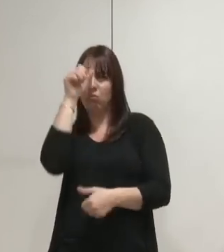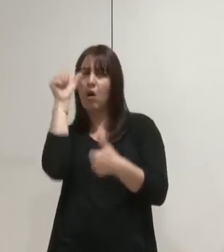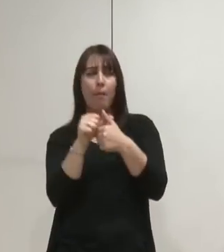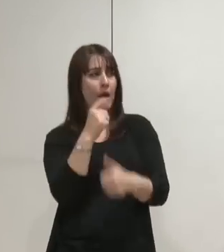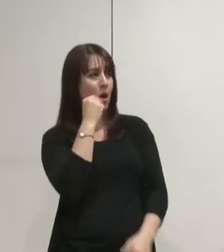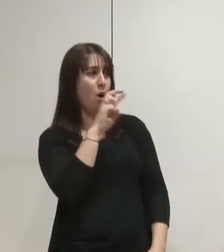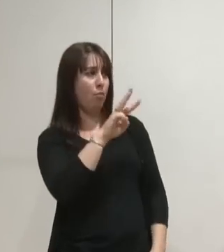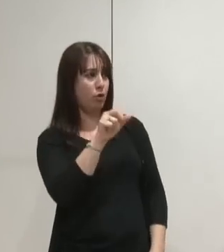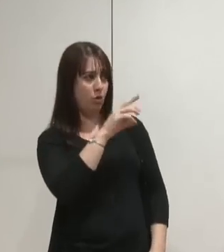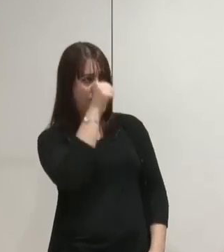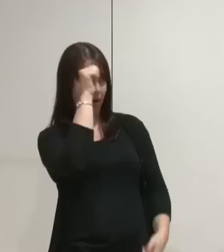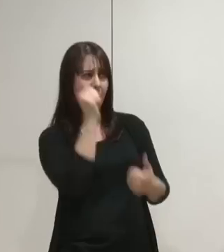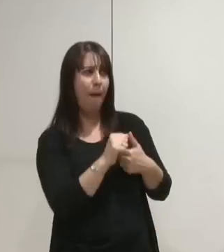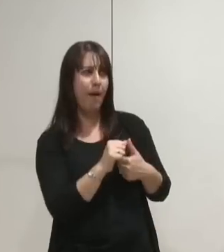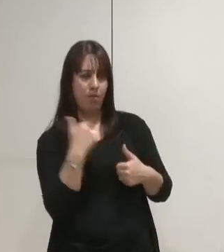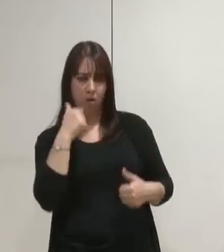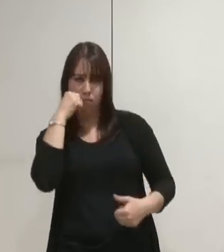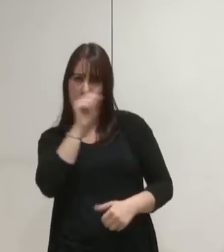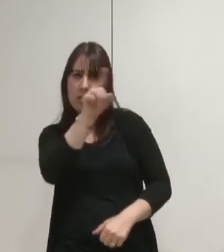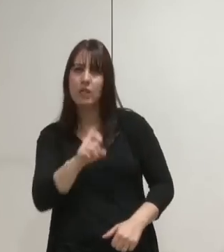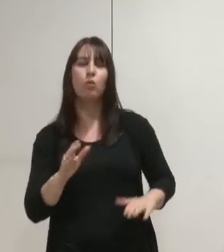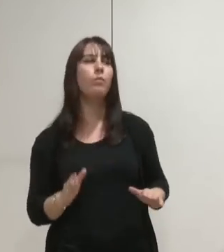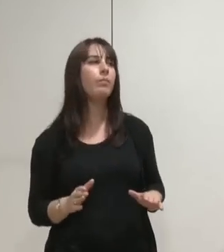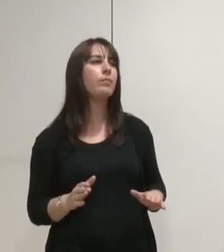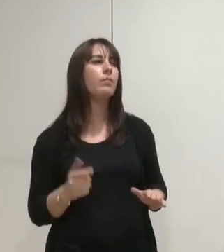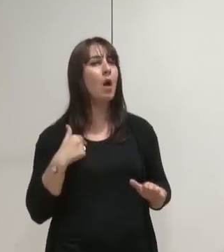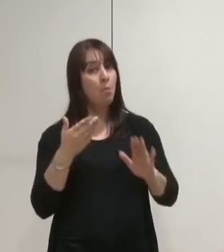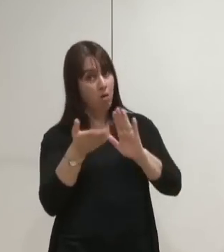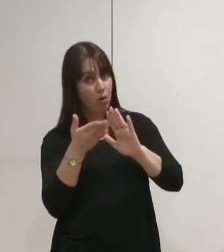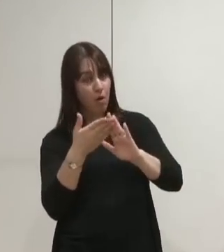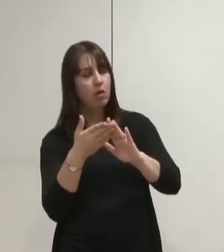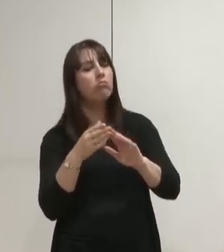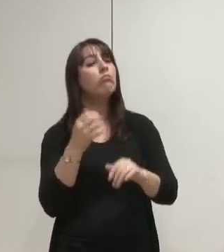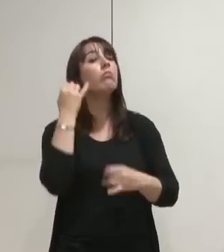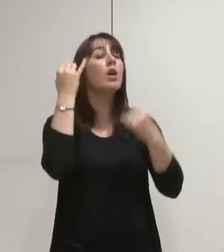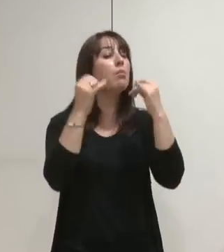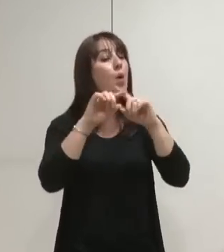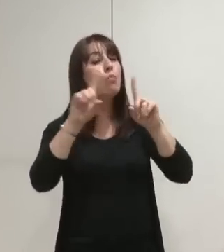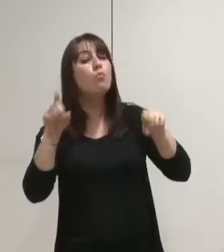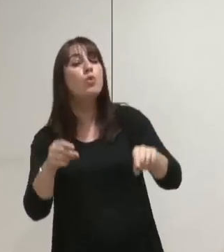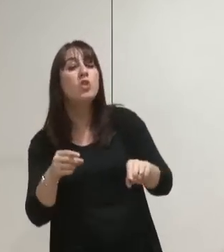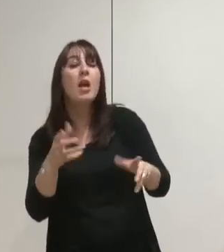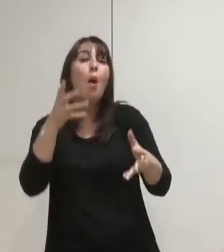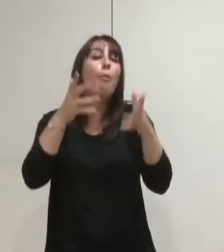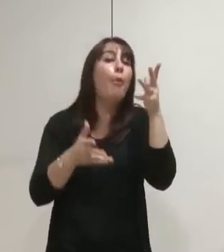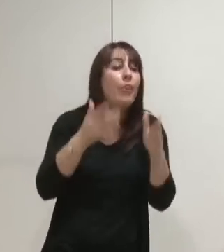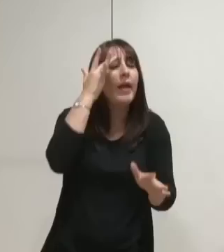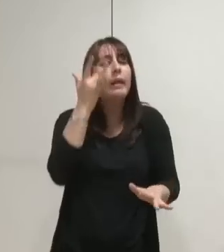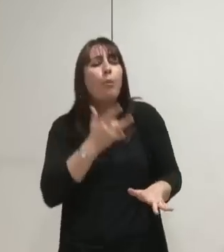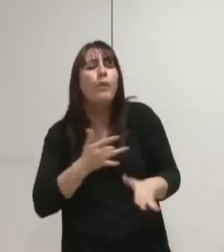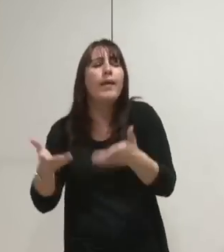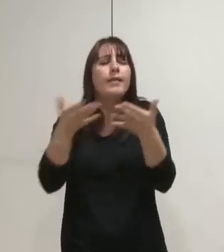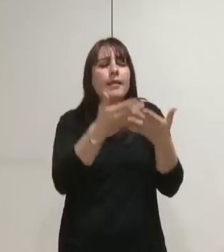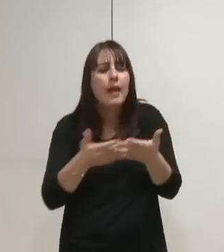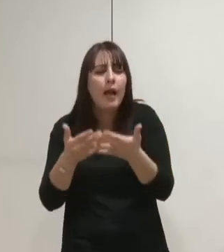témoigner j'ai demandé quel sera ou quel serait le budget éventuel hypothétique avec les hypothèses de calcul